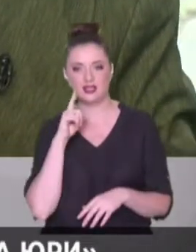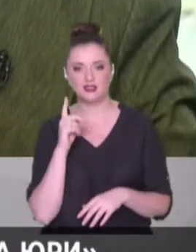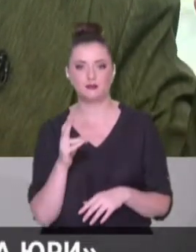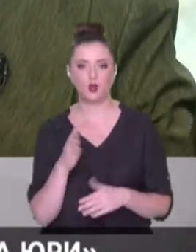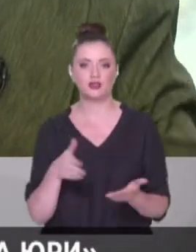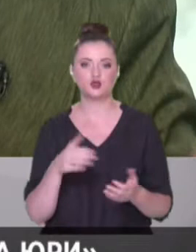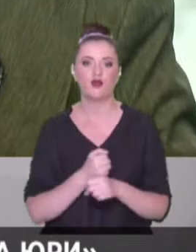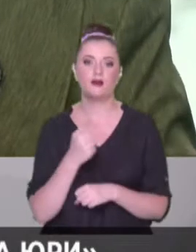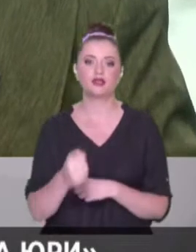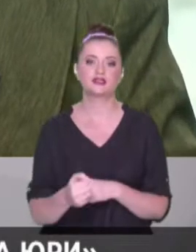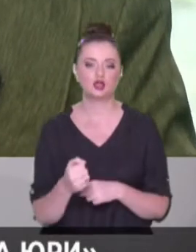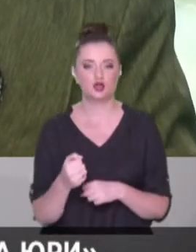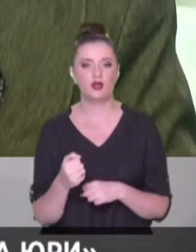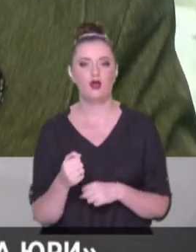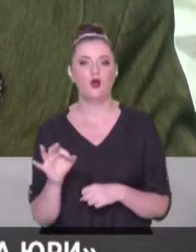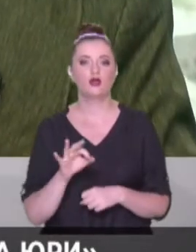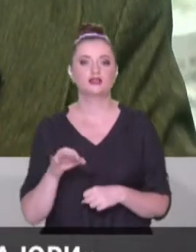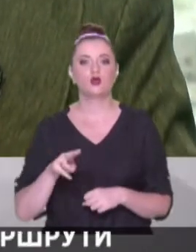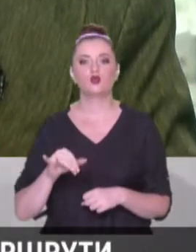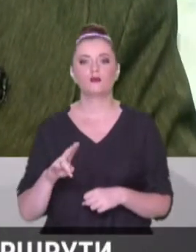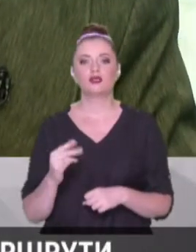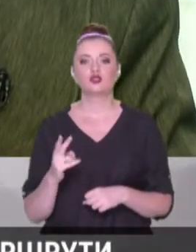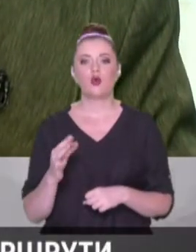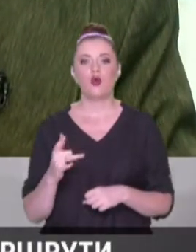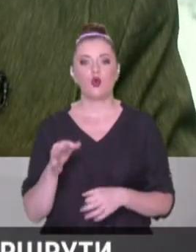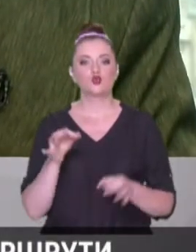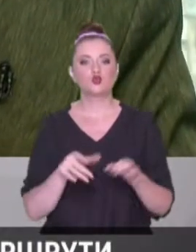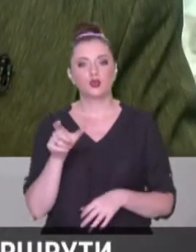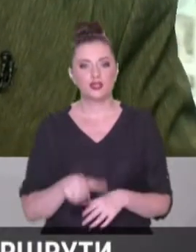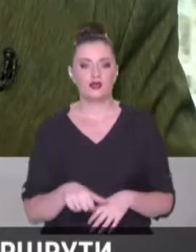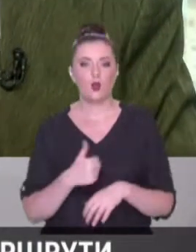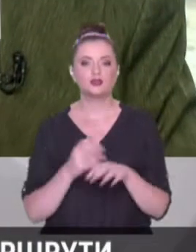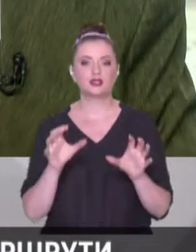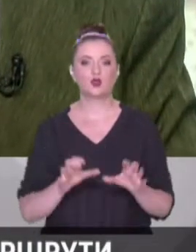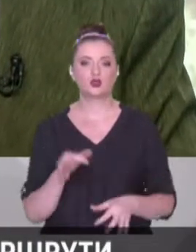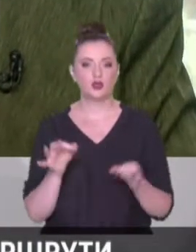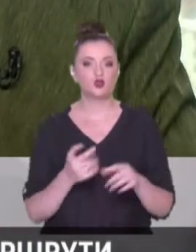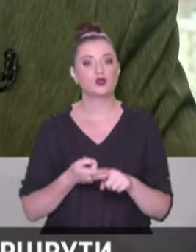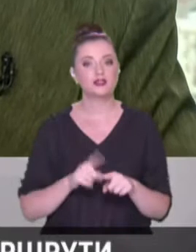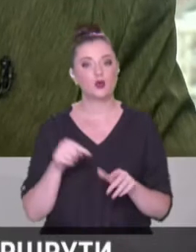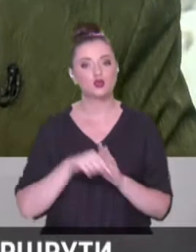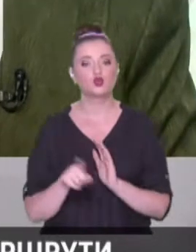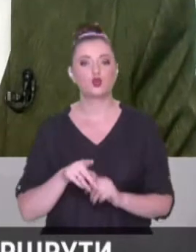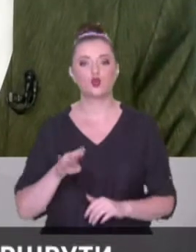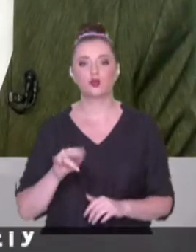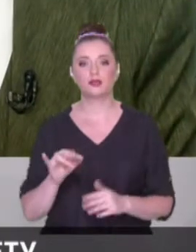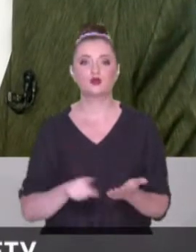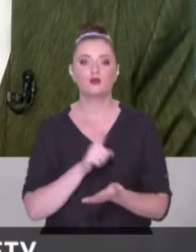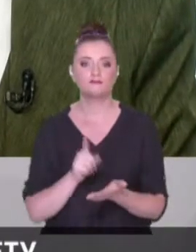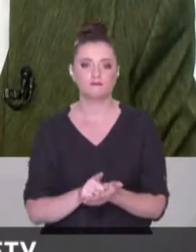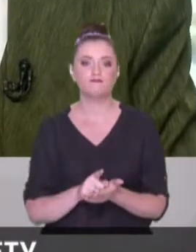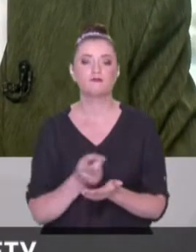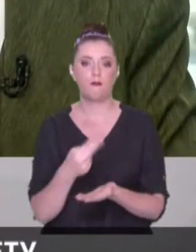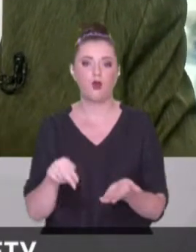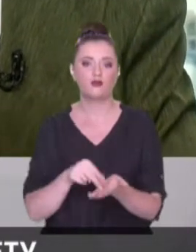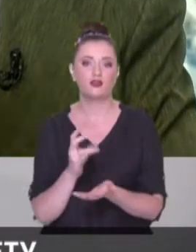призначення Олександра Тупицького суддею Конституційного суду. Тобто це означає, що Тупицького зобов'язані поновити на